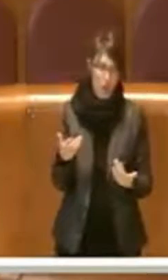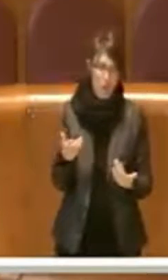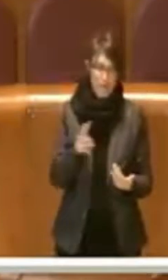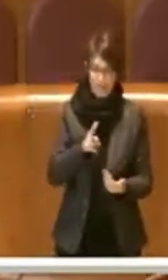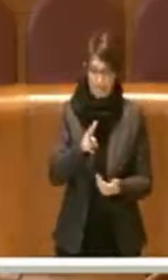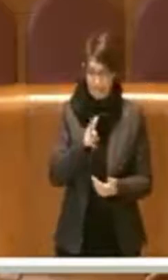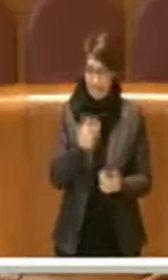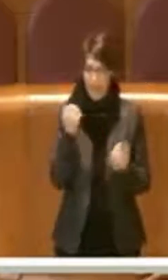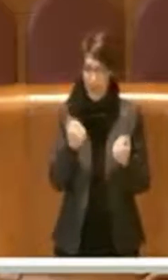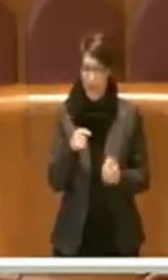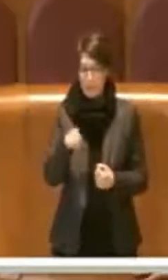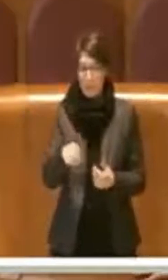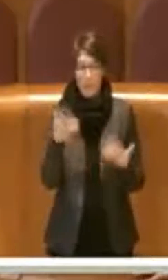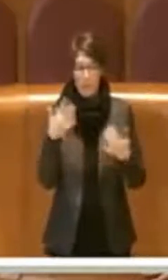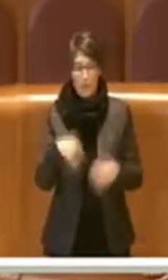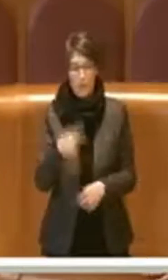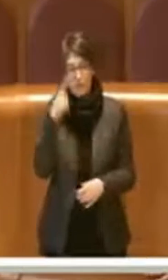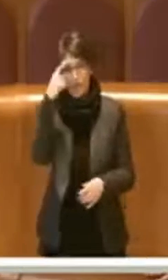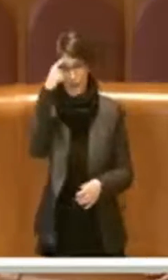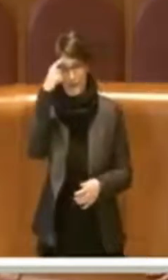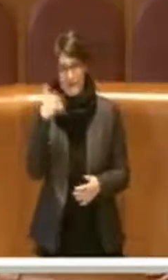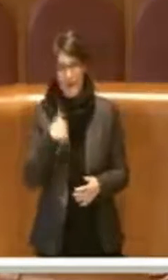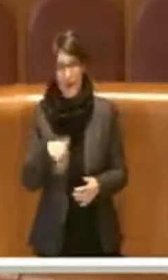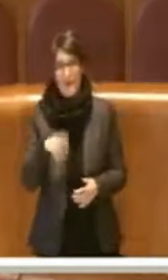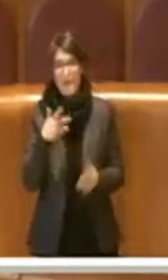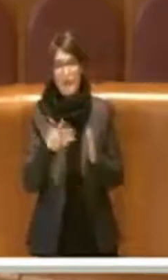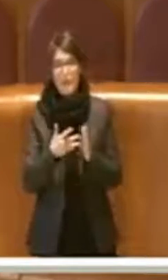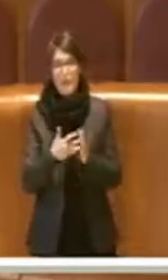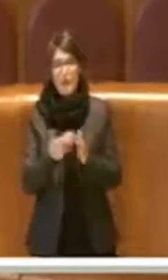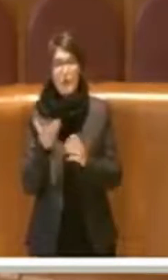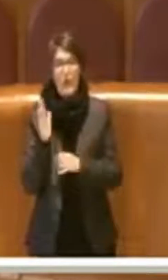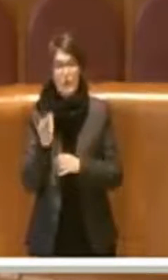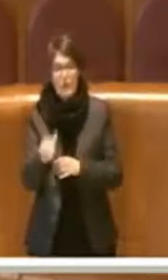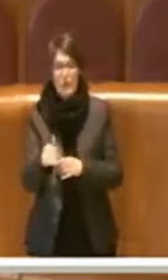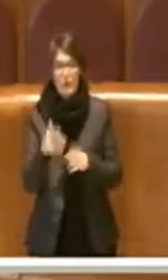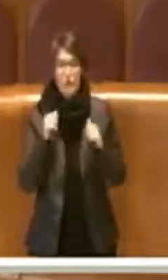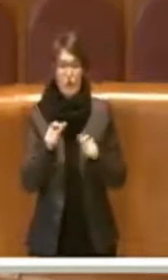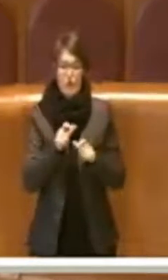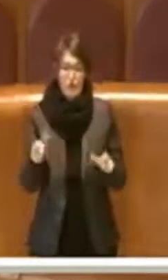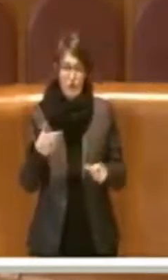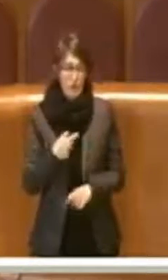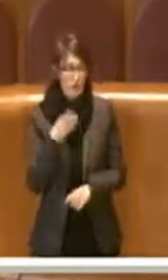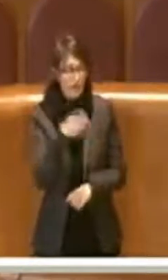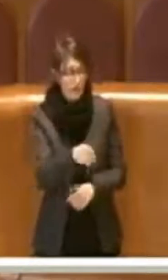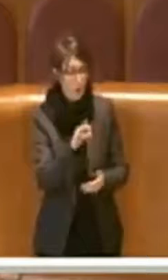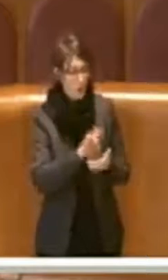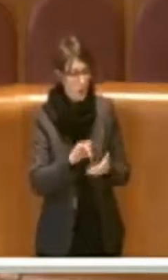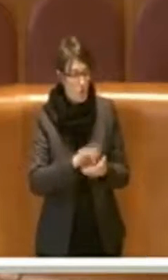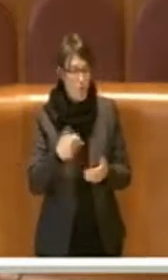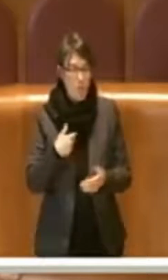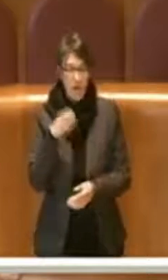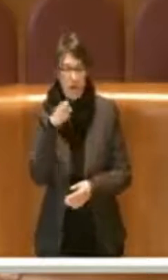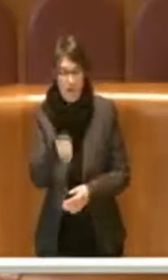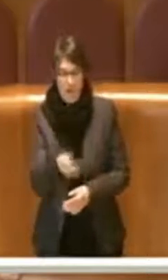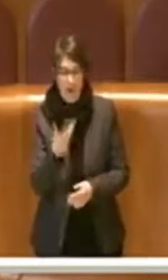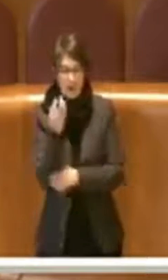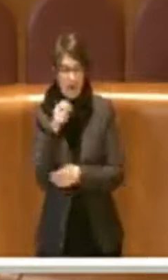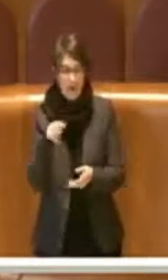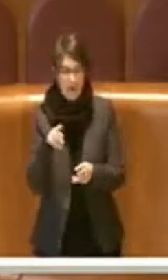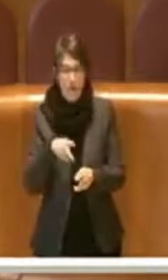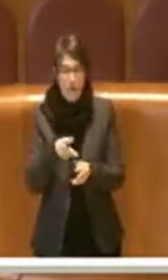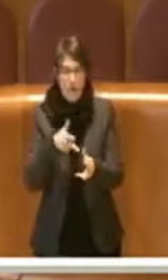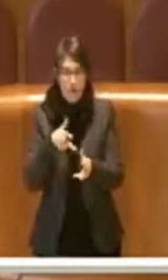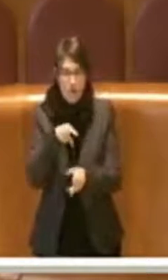dei cittadini quotidiane nel raggiungere le scuole, la stazione ferroviaria